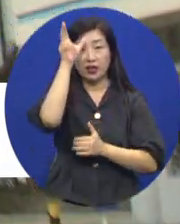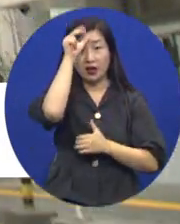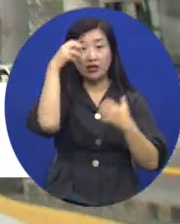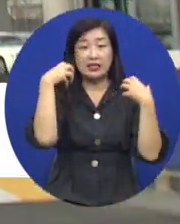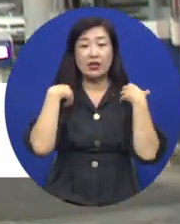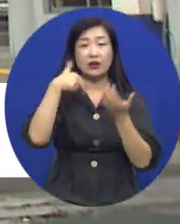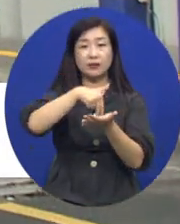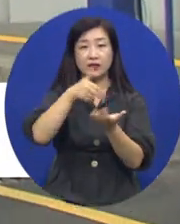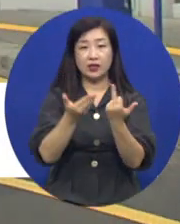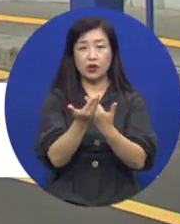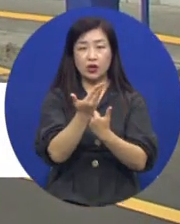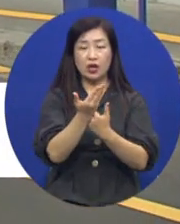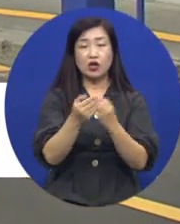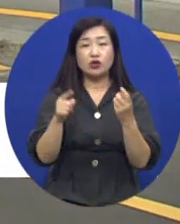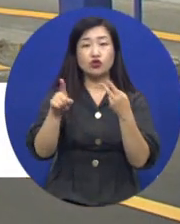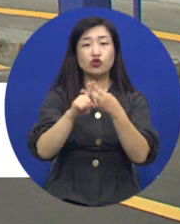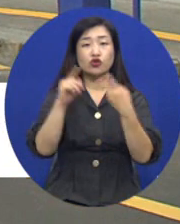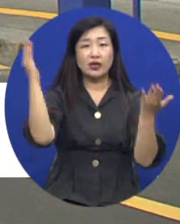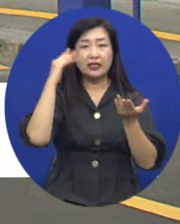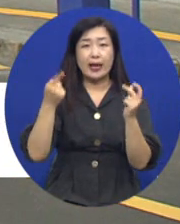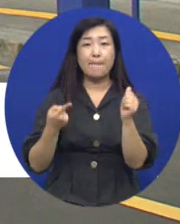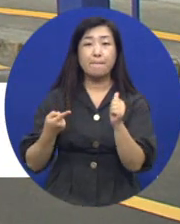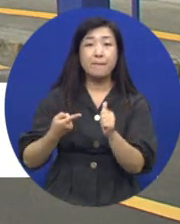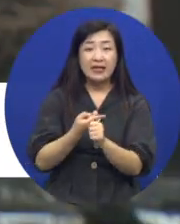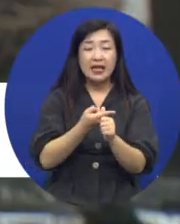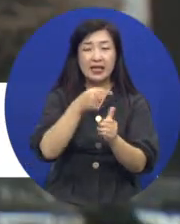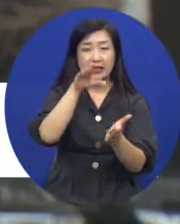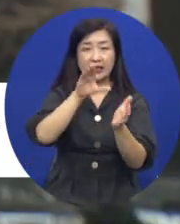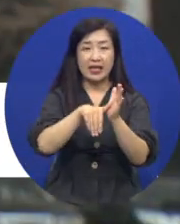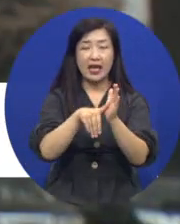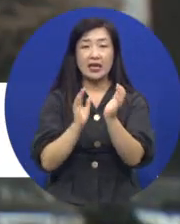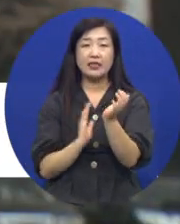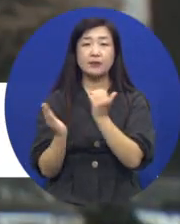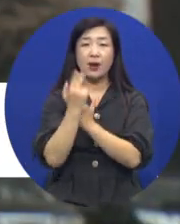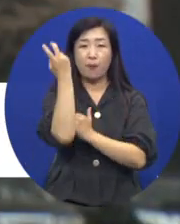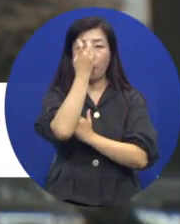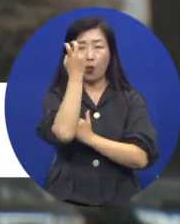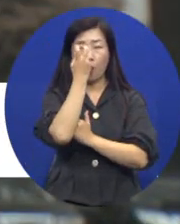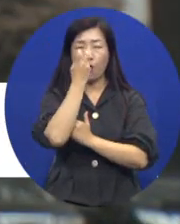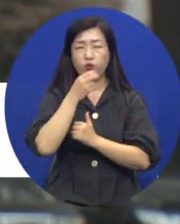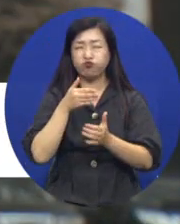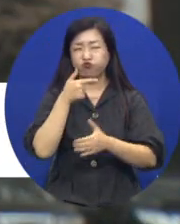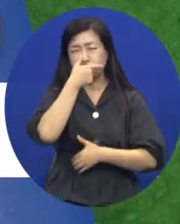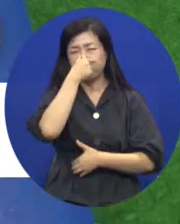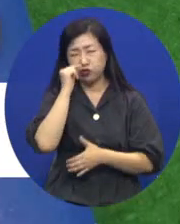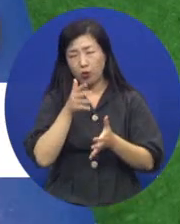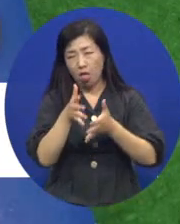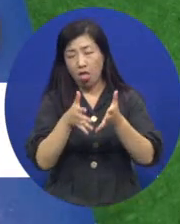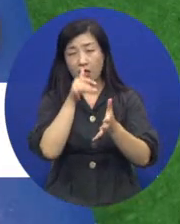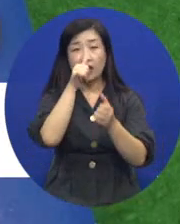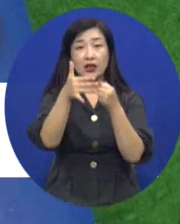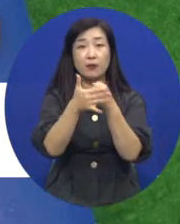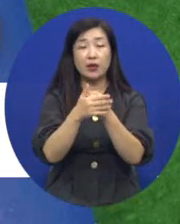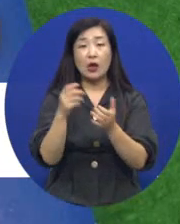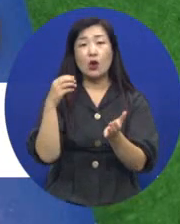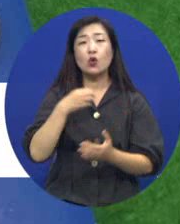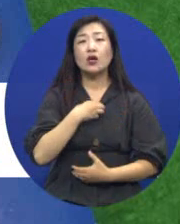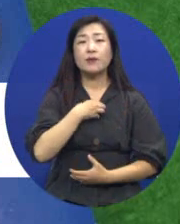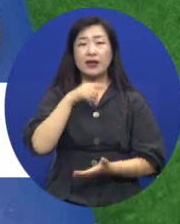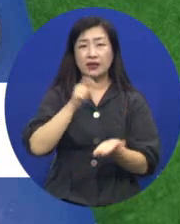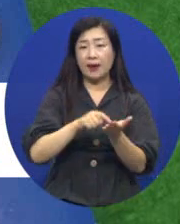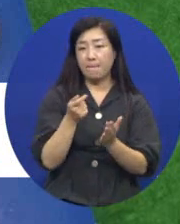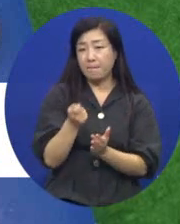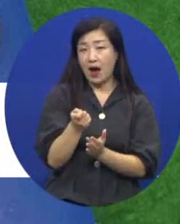최근 제주에서 발생한 중학생 피살 사건 당시 신변보호 조치가 허술했다는 지적에 따라 위급 상황에